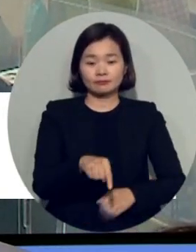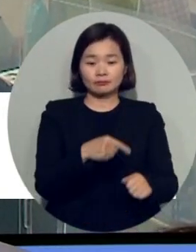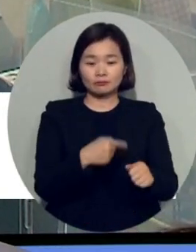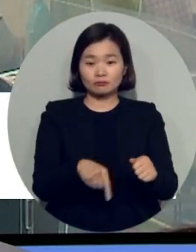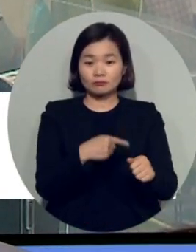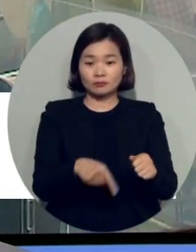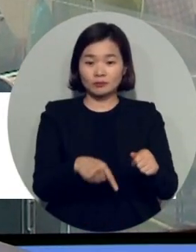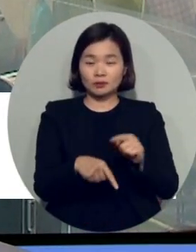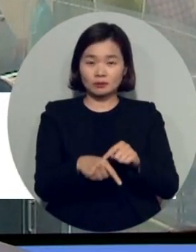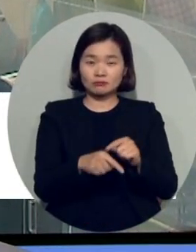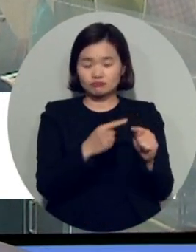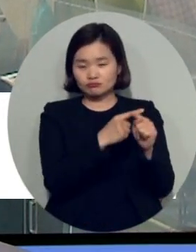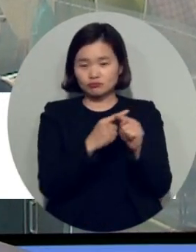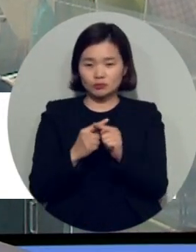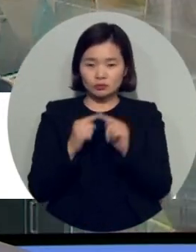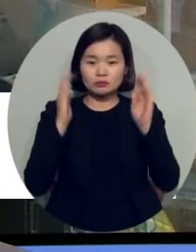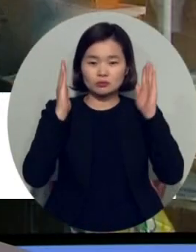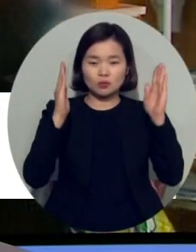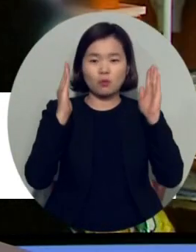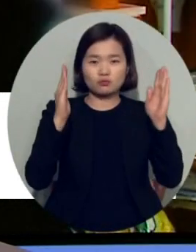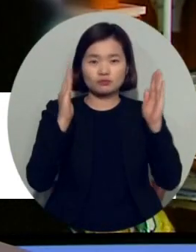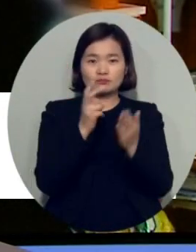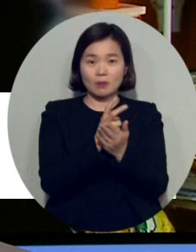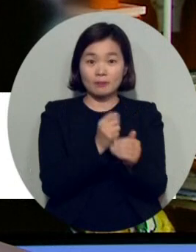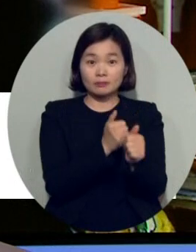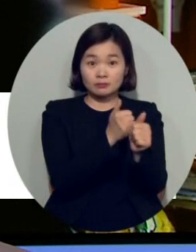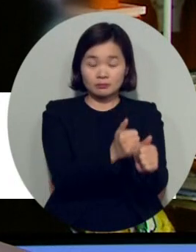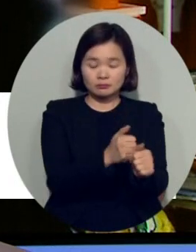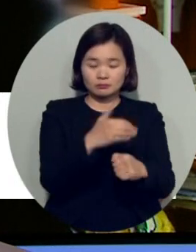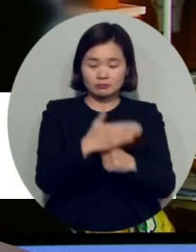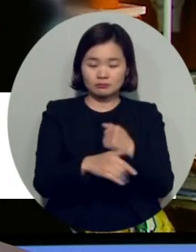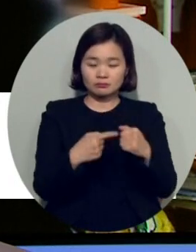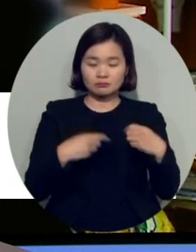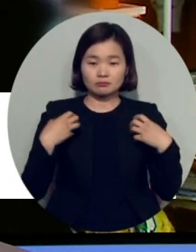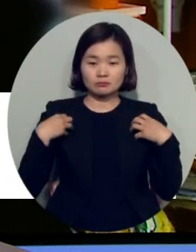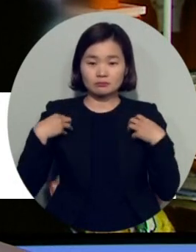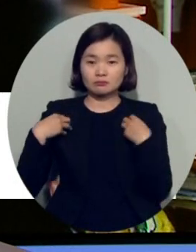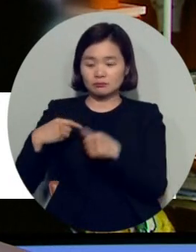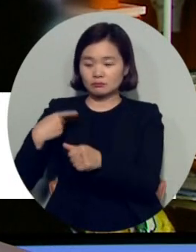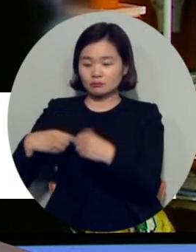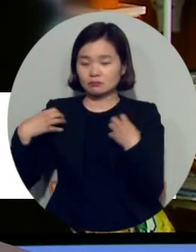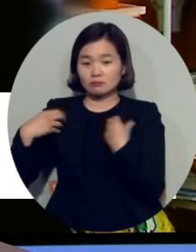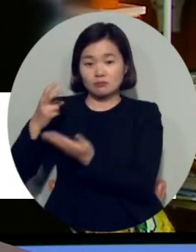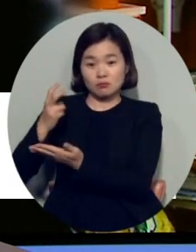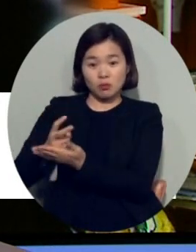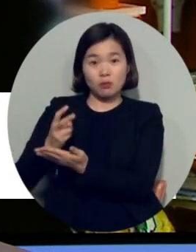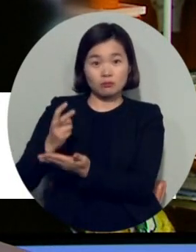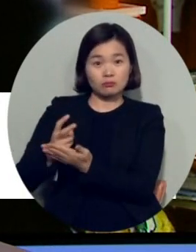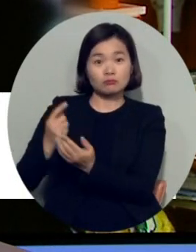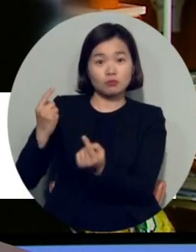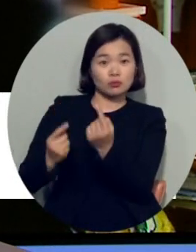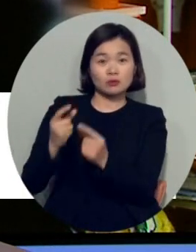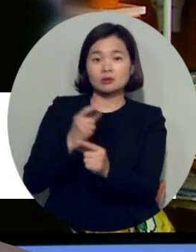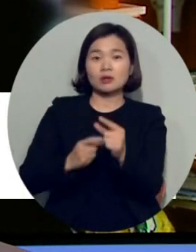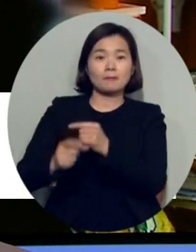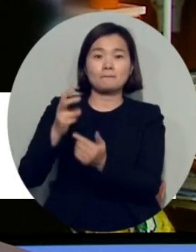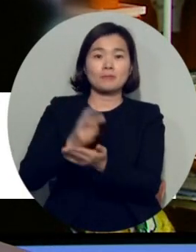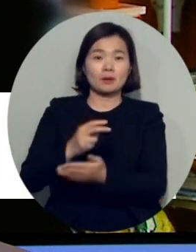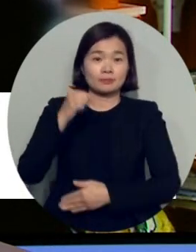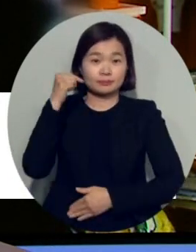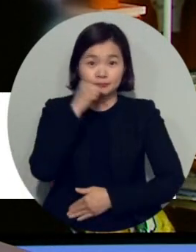교육부의 정상 등교 원칙에 따른 조치인데요. 대구시 교육청은 교육부 지침보다 한 걸음 더